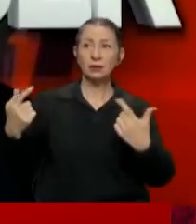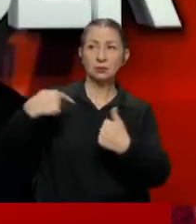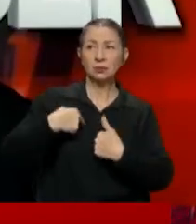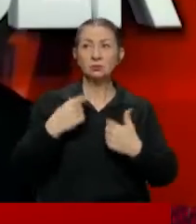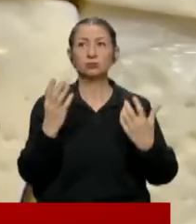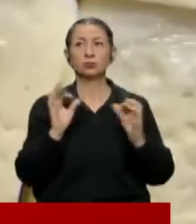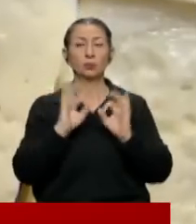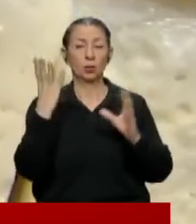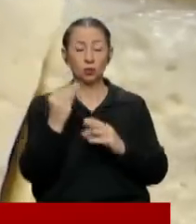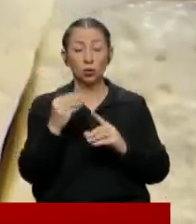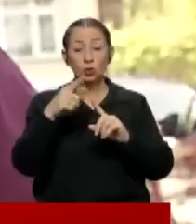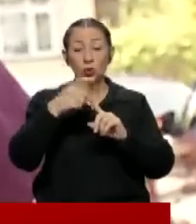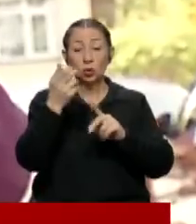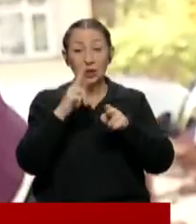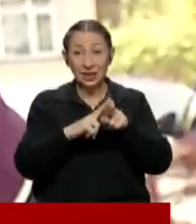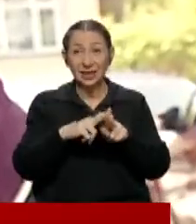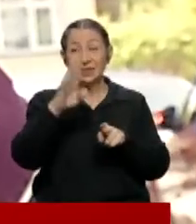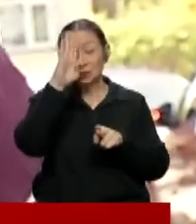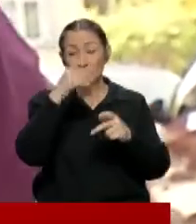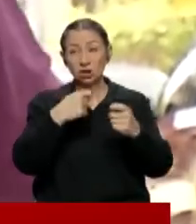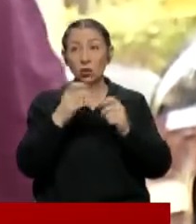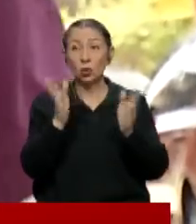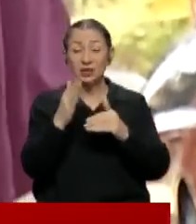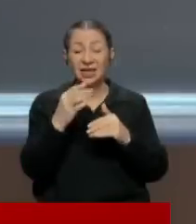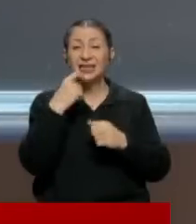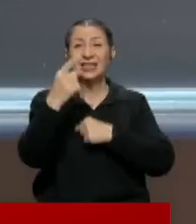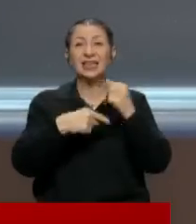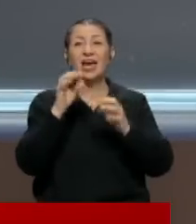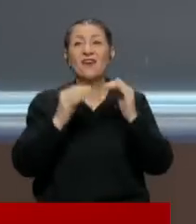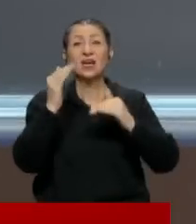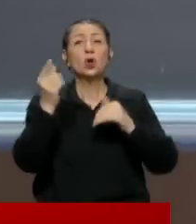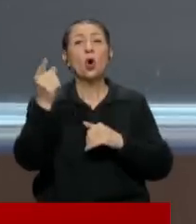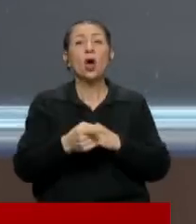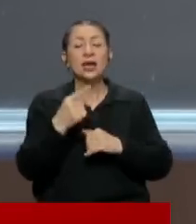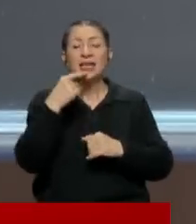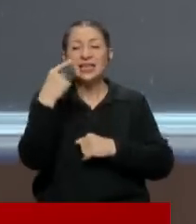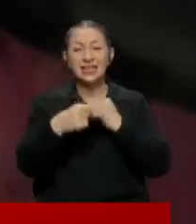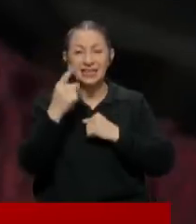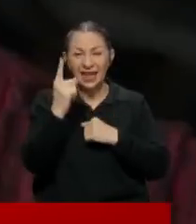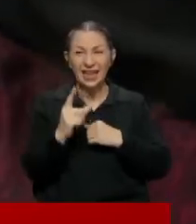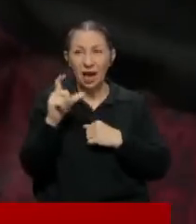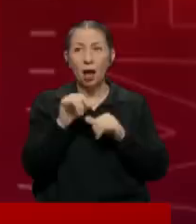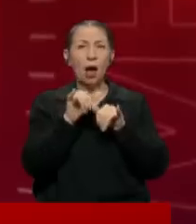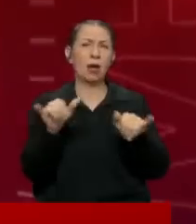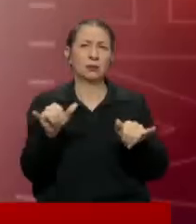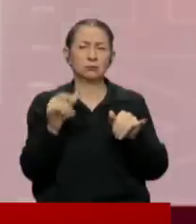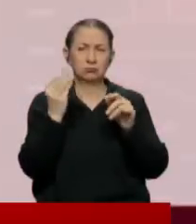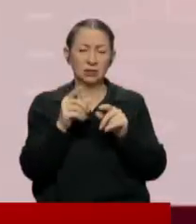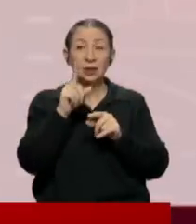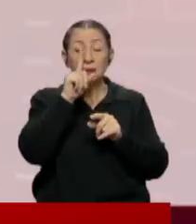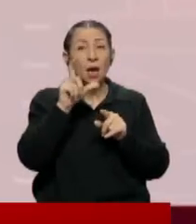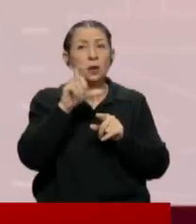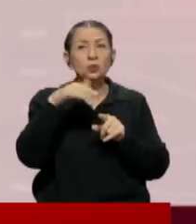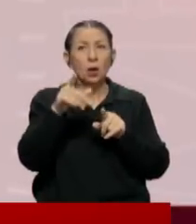kadar arttırırız diye hareket ettik İstanbul Ticaret odasının açıkladığı yıllık enflasyon oranları yılın ilk aylarında aynıydı Nisan